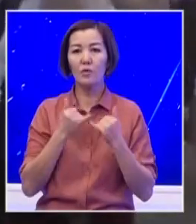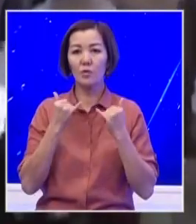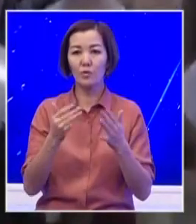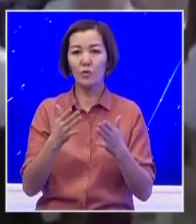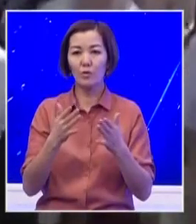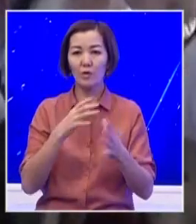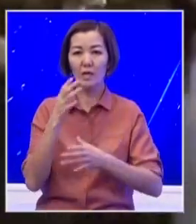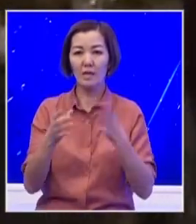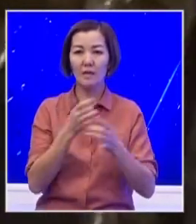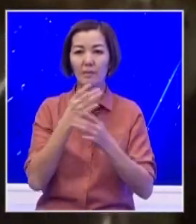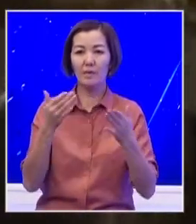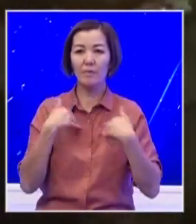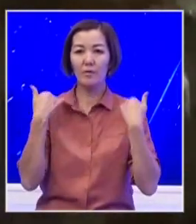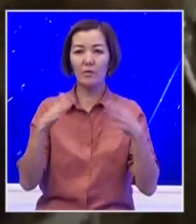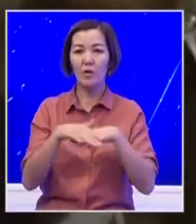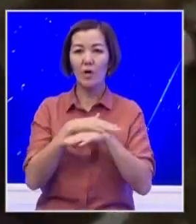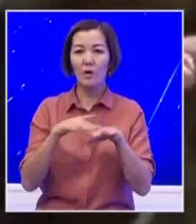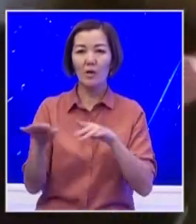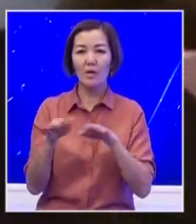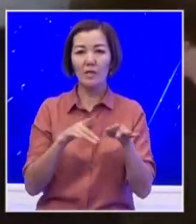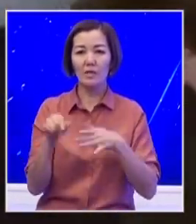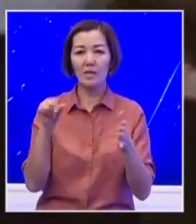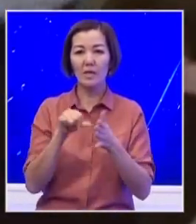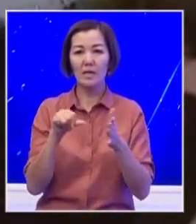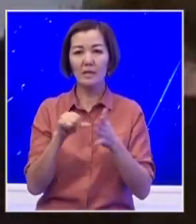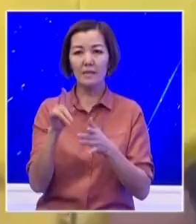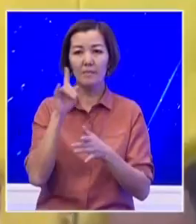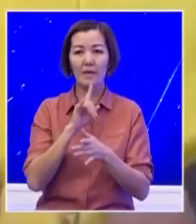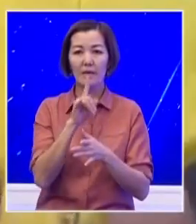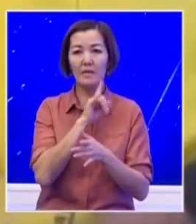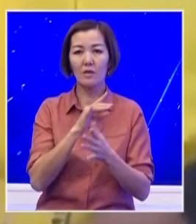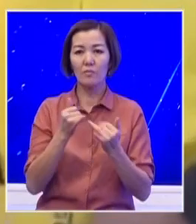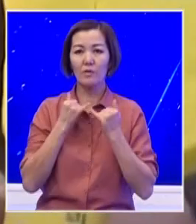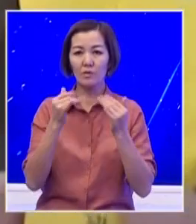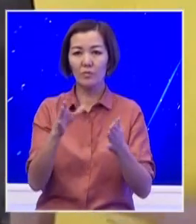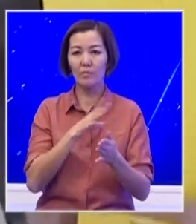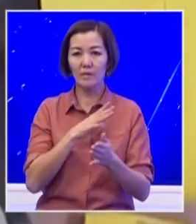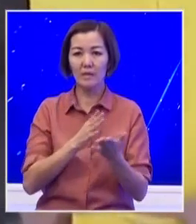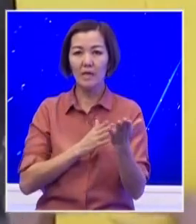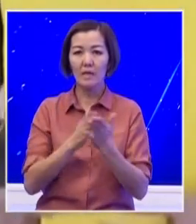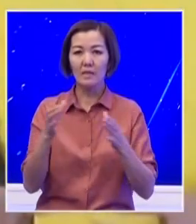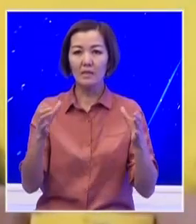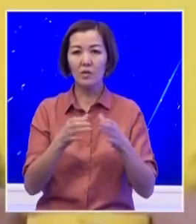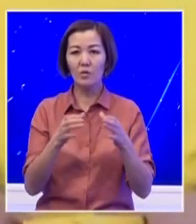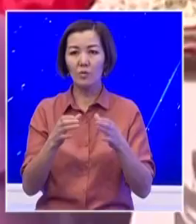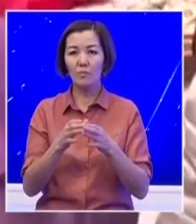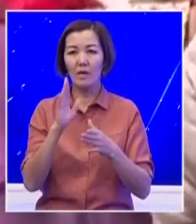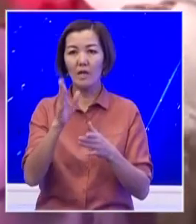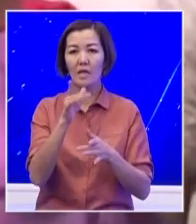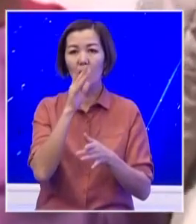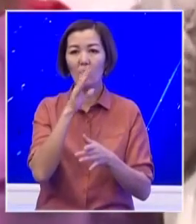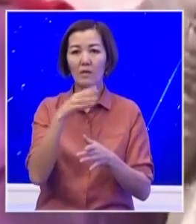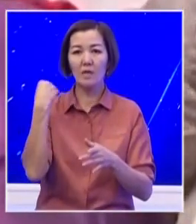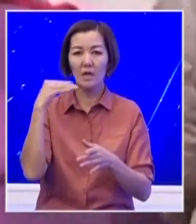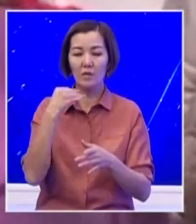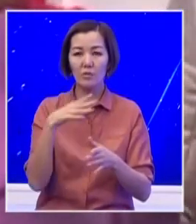құттықтады. Есіл жағалауында өткен бұқаралық шараға қатысып, әйелдер қауымына сый құрмет көрсетті. Саяси ұйым мүшелері алдағы уақытта Ақтөбе,